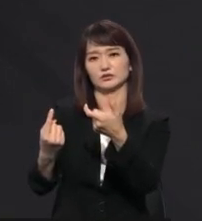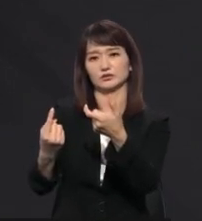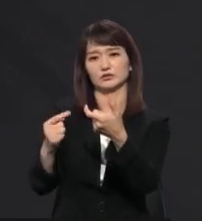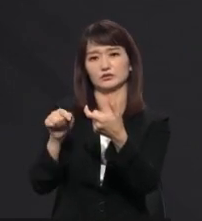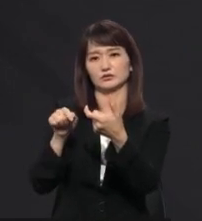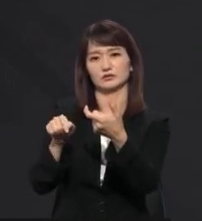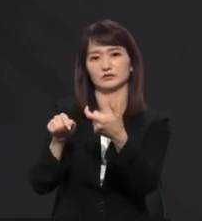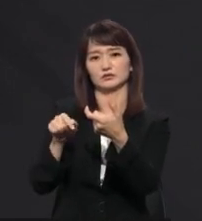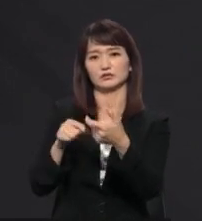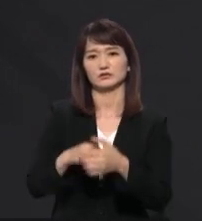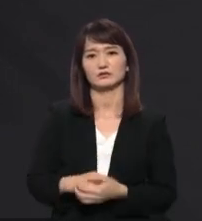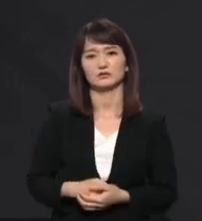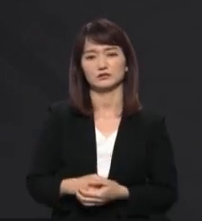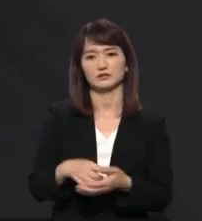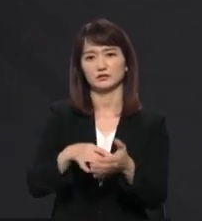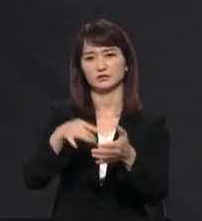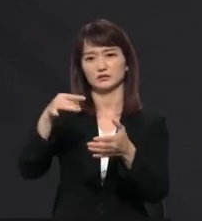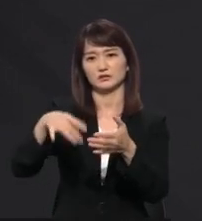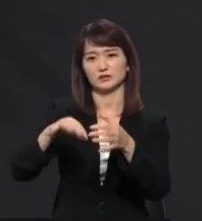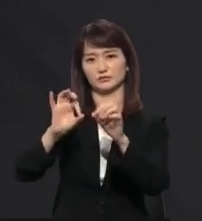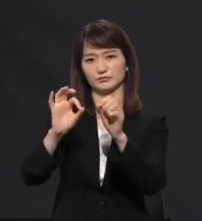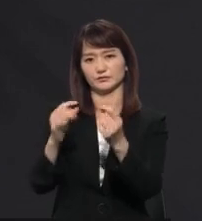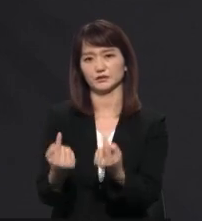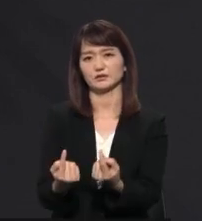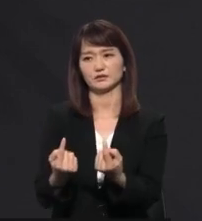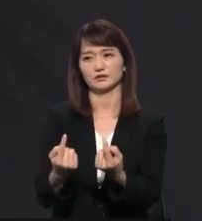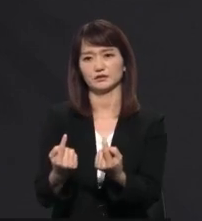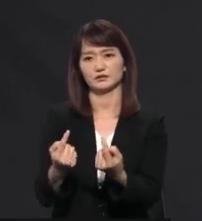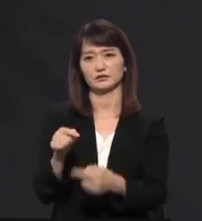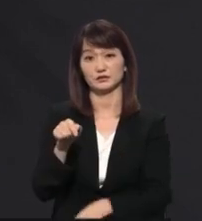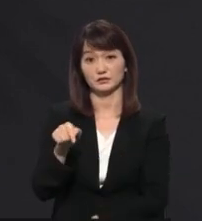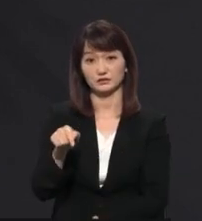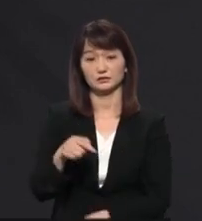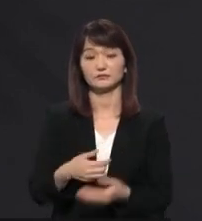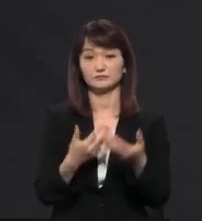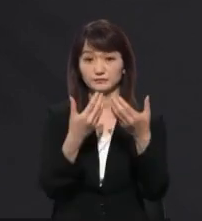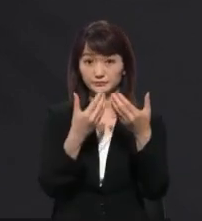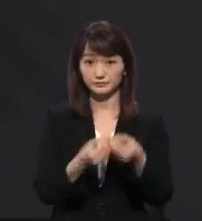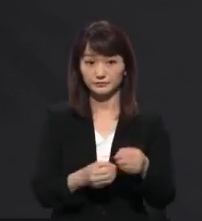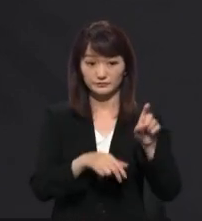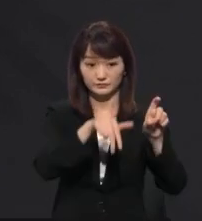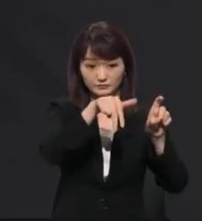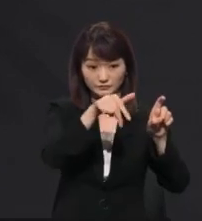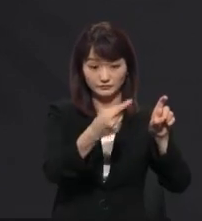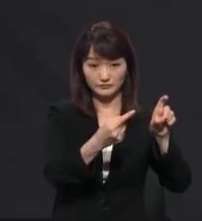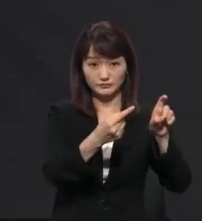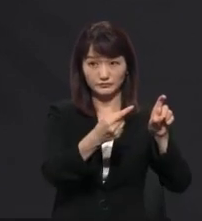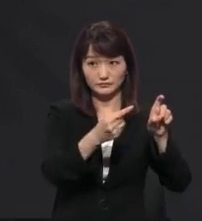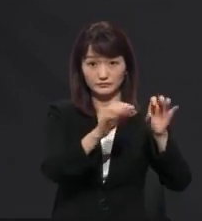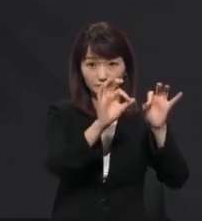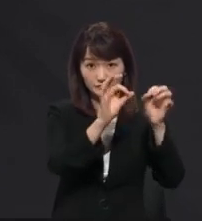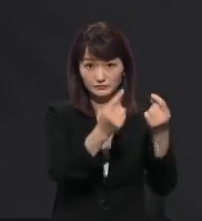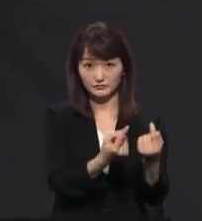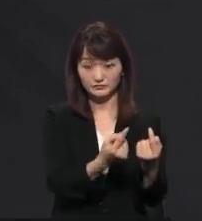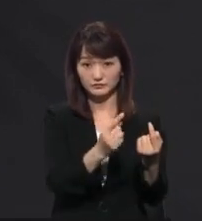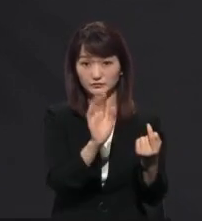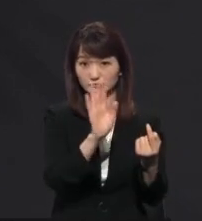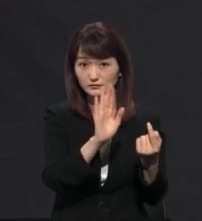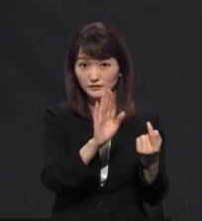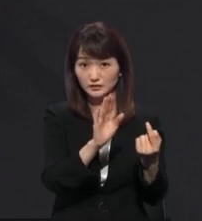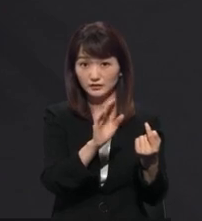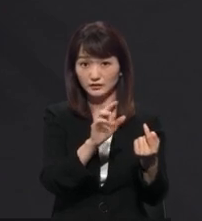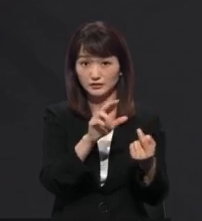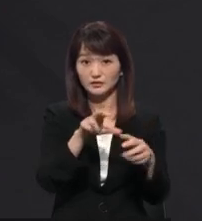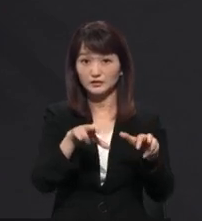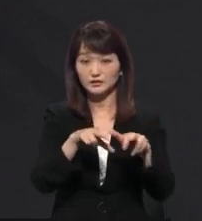보니까 삭감하겠다라는 건데 거기에 예를 들어서 10조만 잠깐 하지 않더라도이 문제는 해결할 수 있는